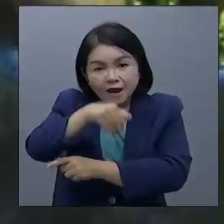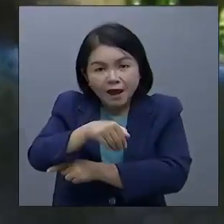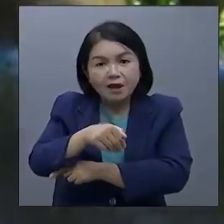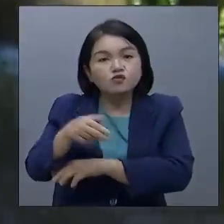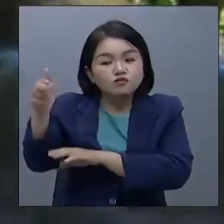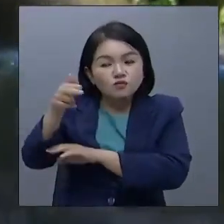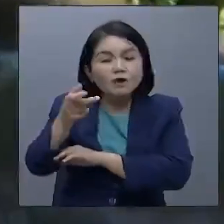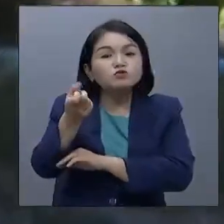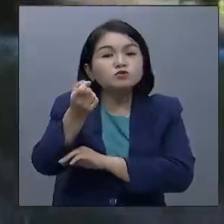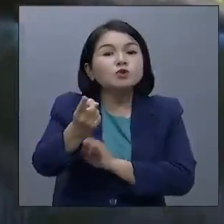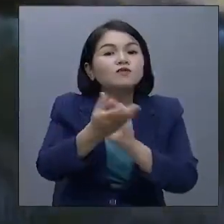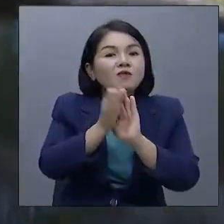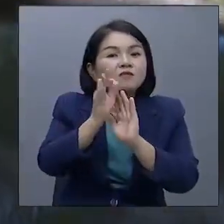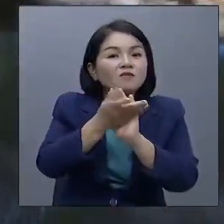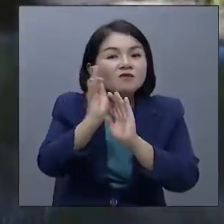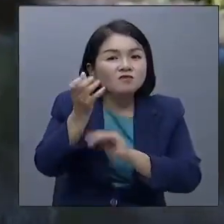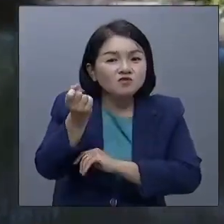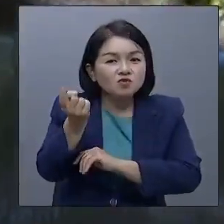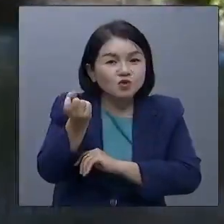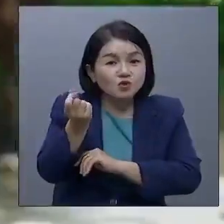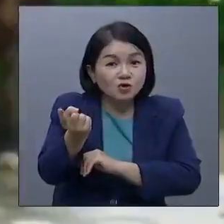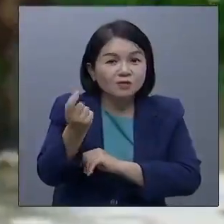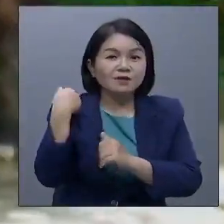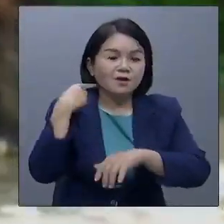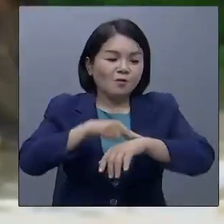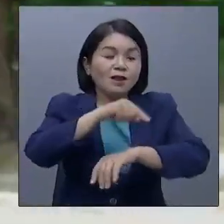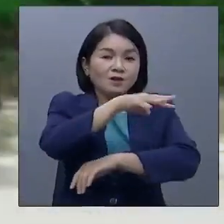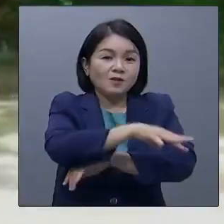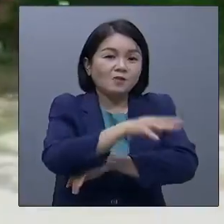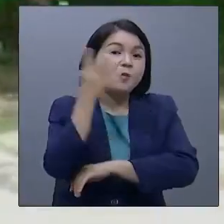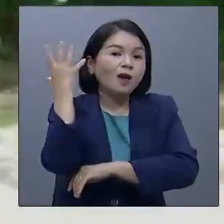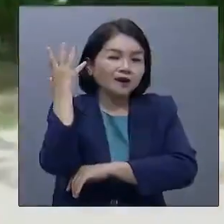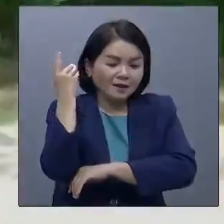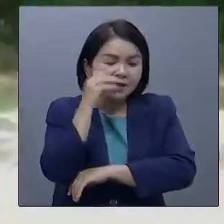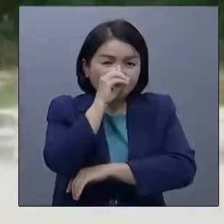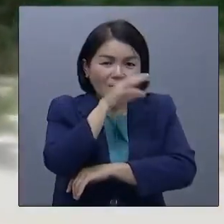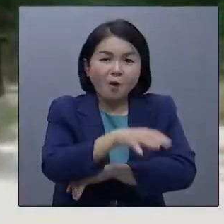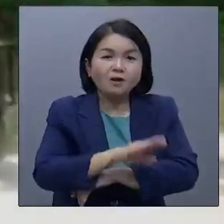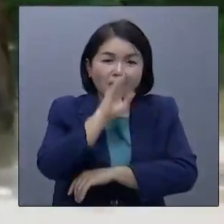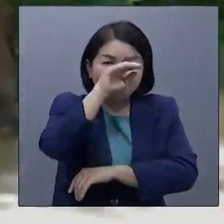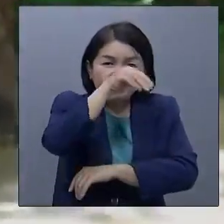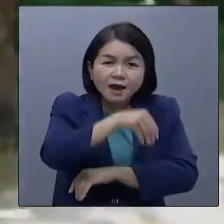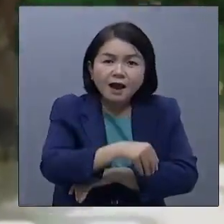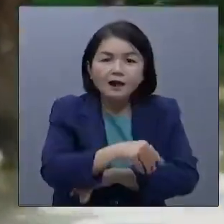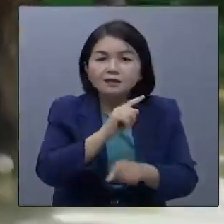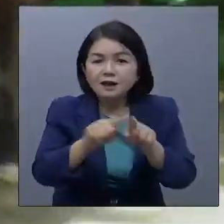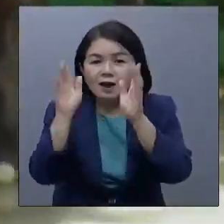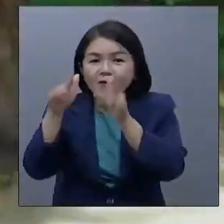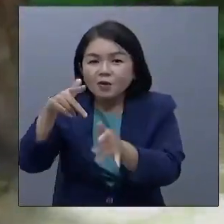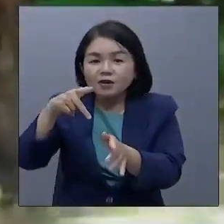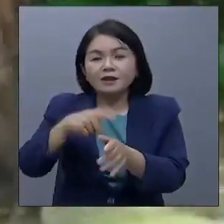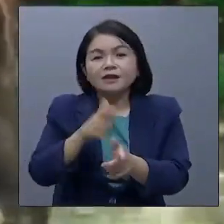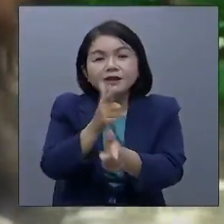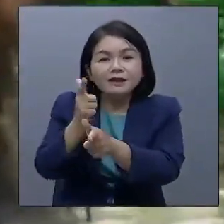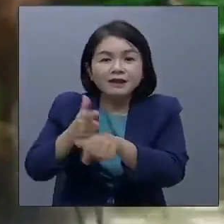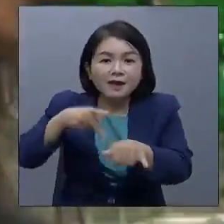ผ่านเพจ Facebook ของศูนย์อนุรักษ์ช้างไทยในช่วงเวลา 16:00 นเมื่อวานนี้บอกว่าพลายศักดิ์สุรินทร์เข้ากับควานช้างได้ดีมีการส่งเสียง